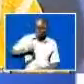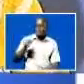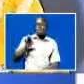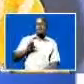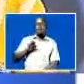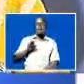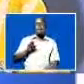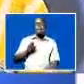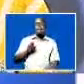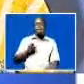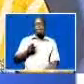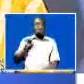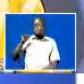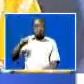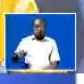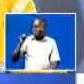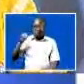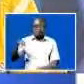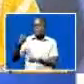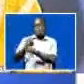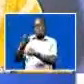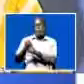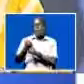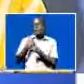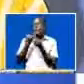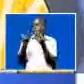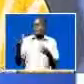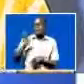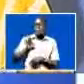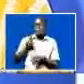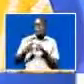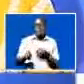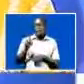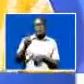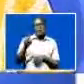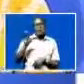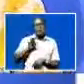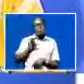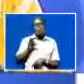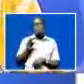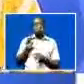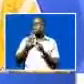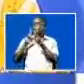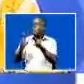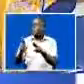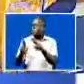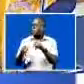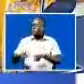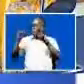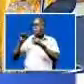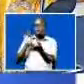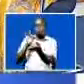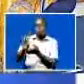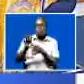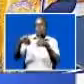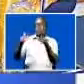Naam. Unaweza kuta hata kazini muko wanawake, lakini akakutongea wewe kwa mkubwa wako mpaka ukafutwa kazi ama